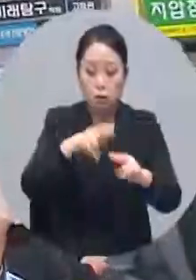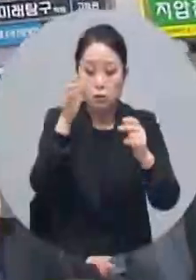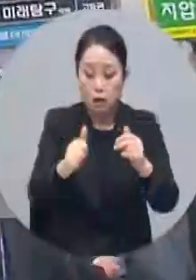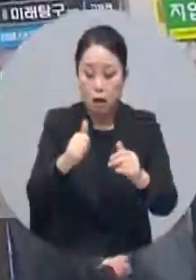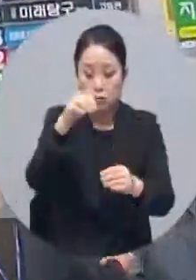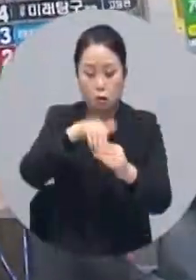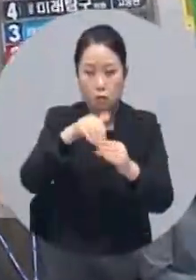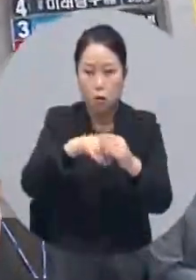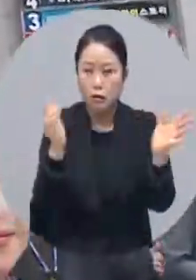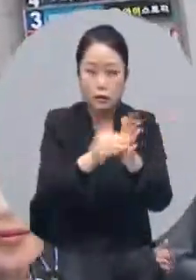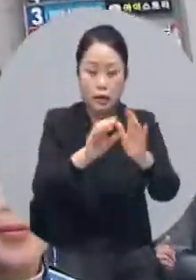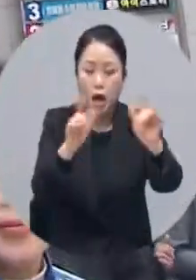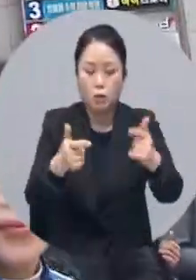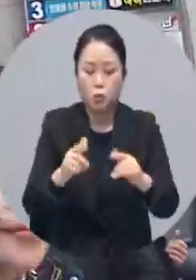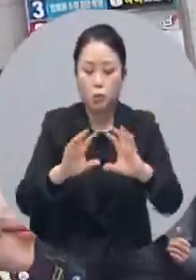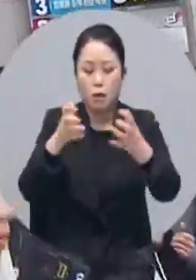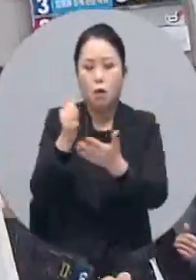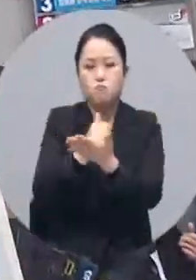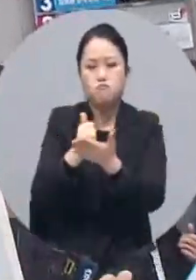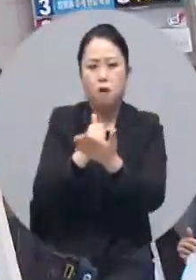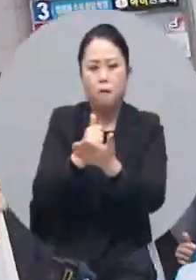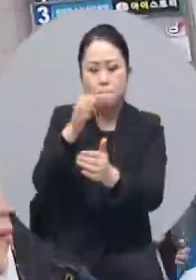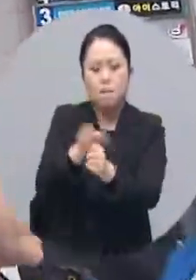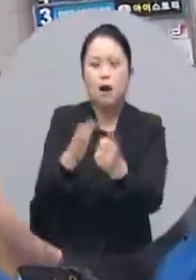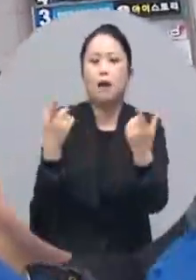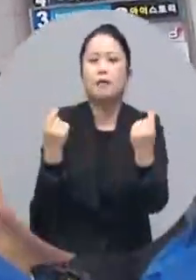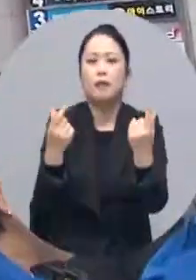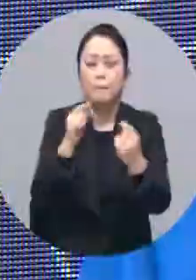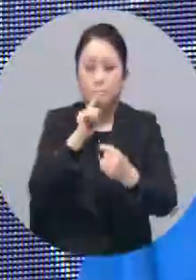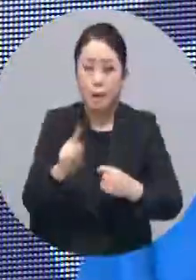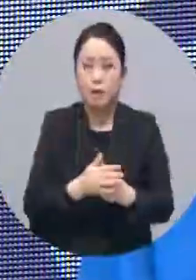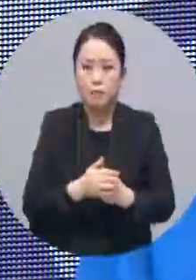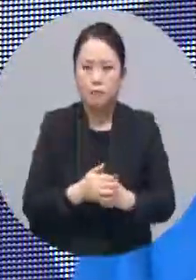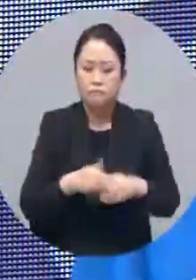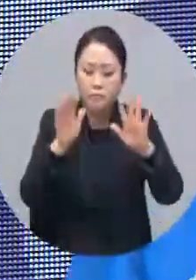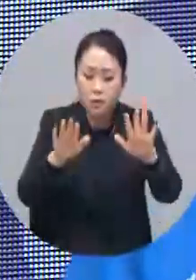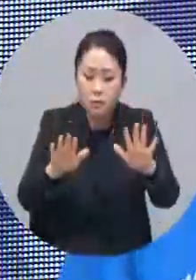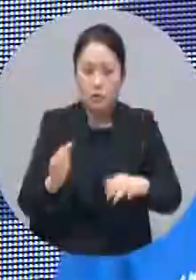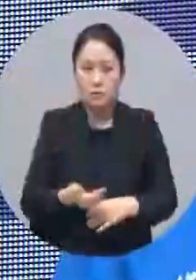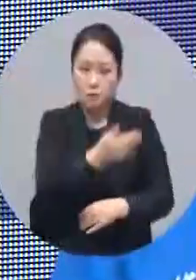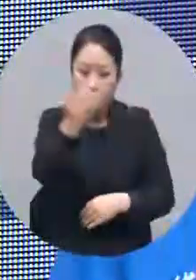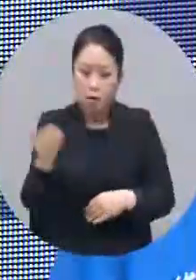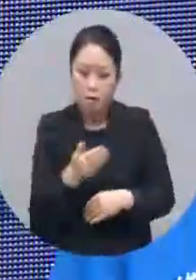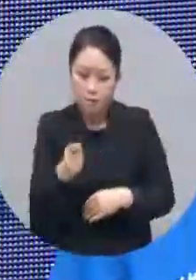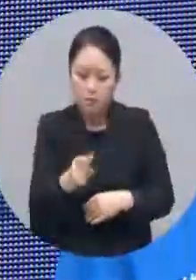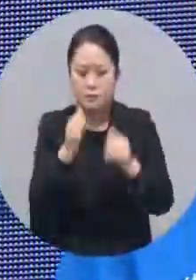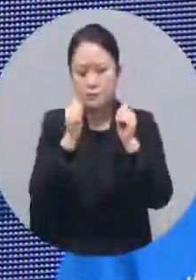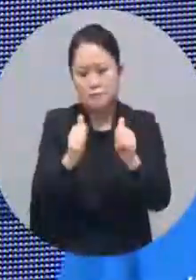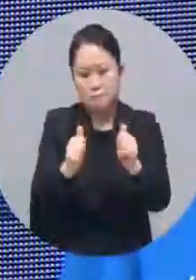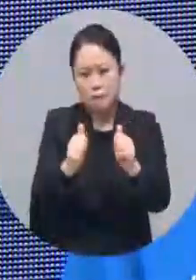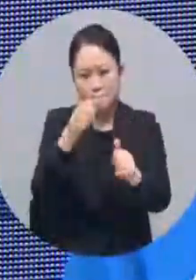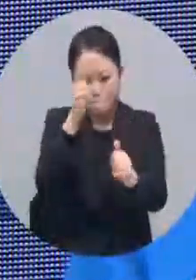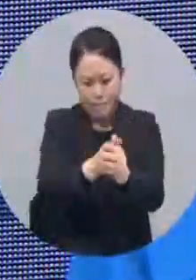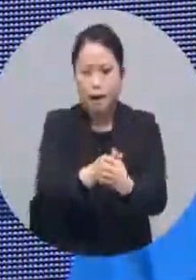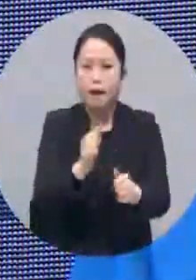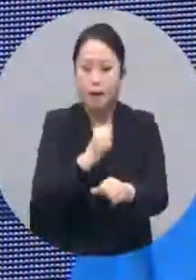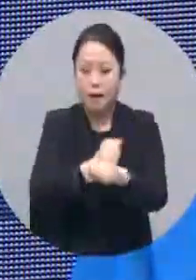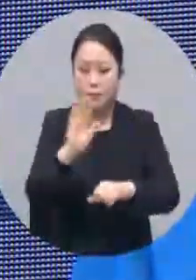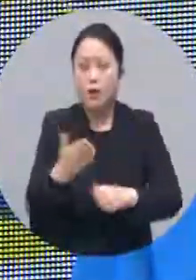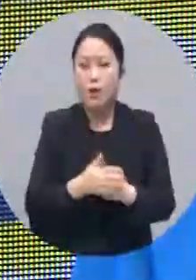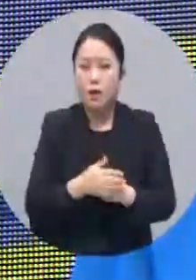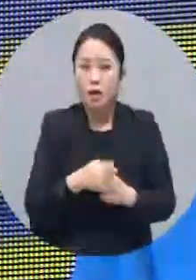아니다며 나라 운명이 달려있다고 말했습니다. 이번은 진짜 여러분이 심판해 주셔야 합니다. 그래야